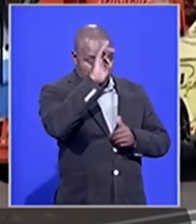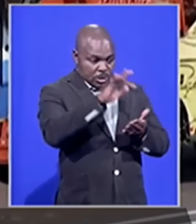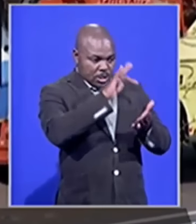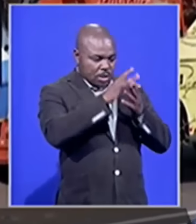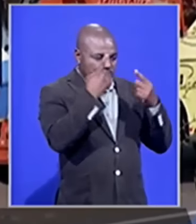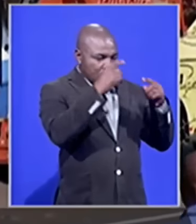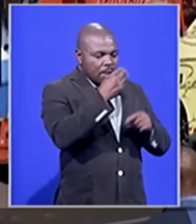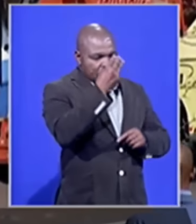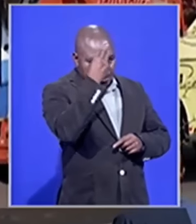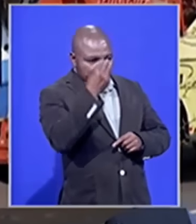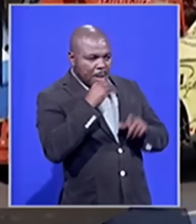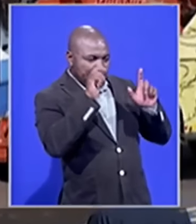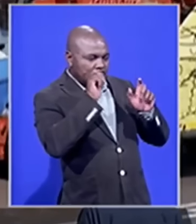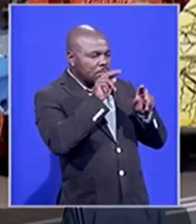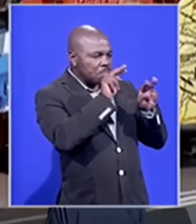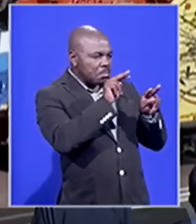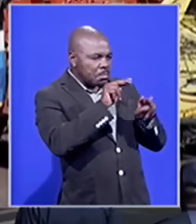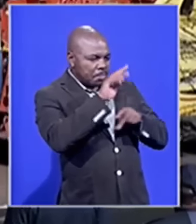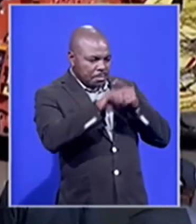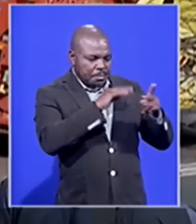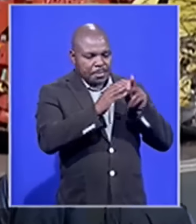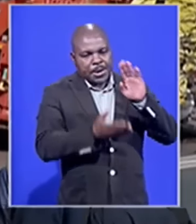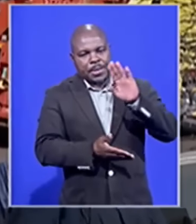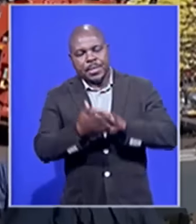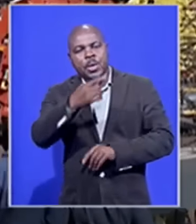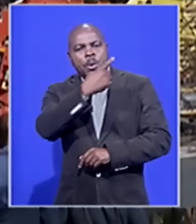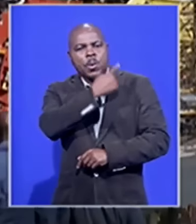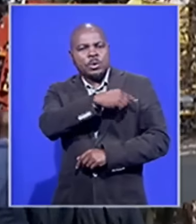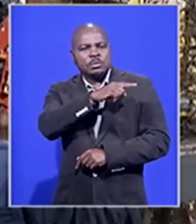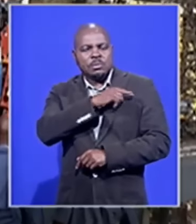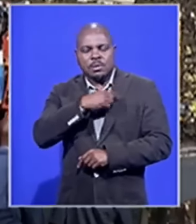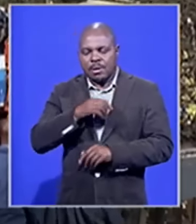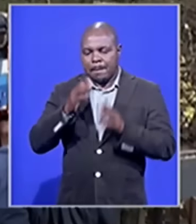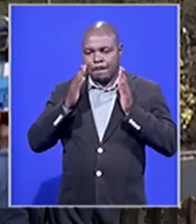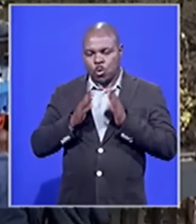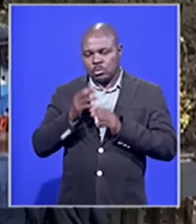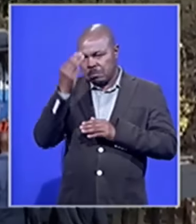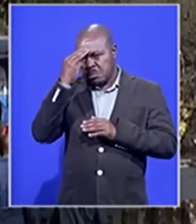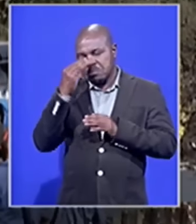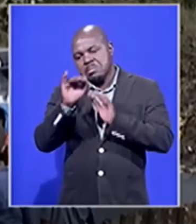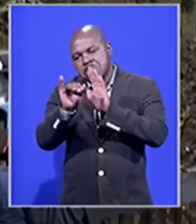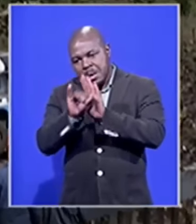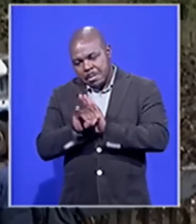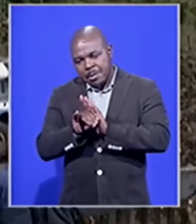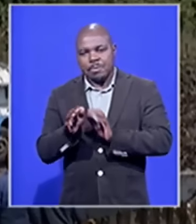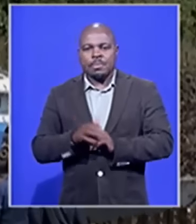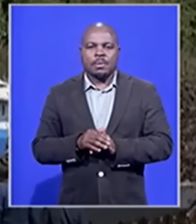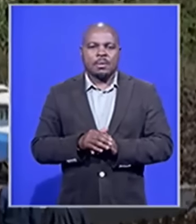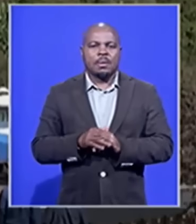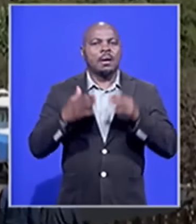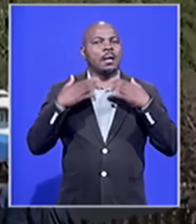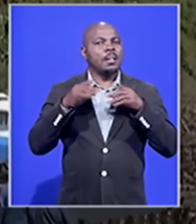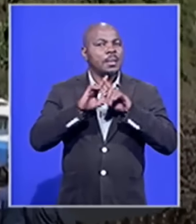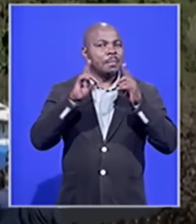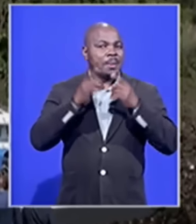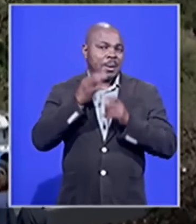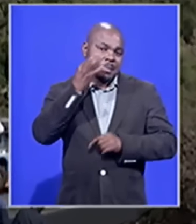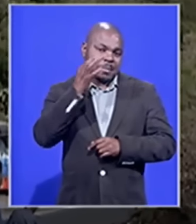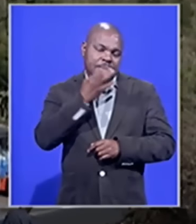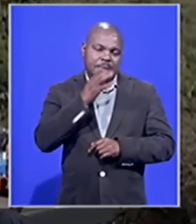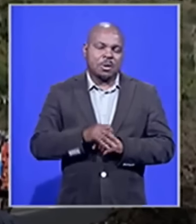ditshwantsho tsa batho ba hlokaetseng pele ba iswa dipetlele moo ba ileng ba hloya beng ka bona. Ho sa le jwalo lefapha la bophelo le re batho ba bang